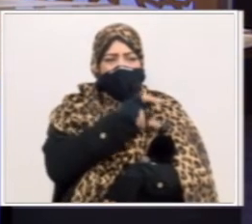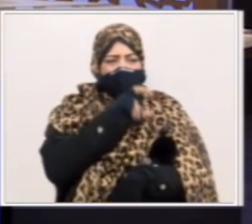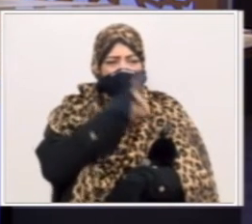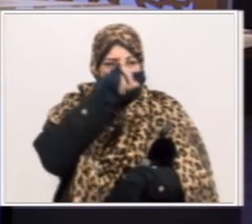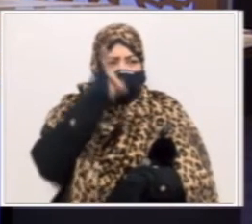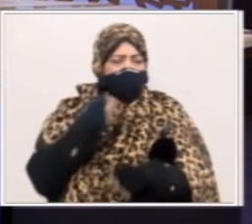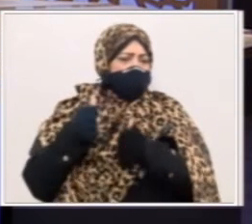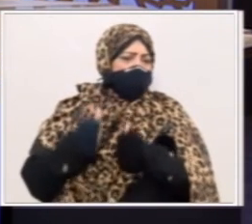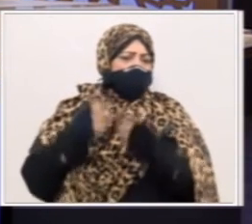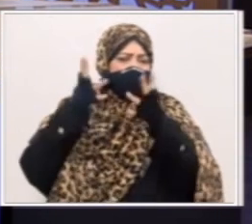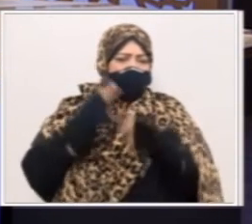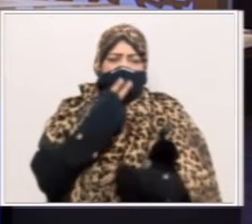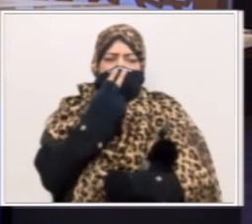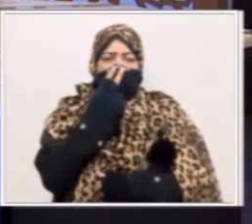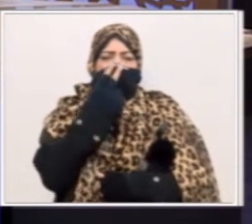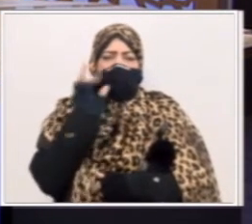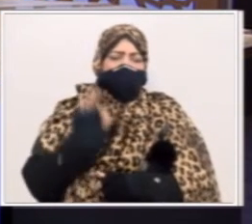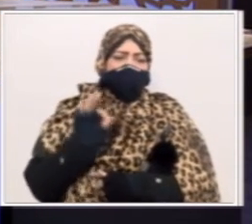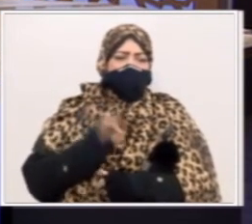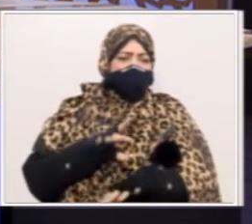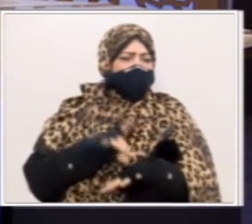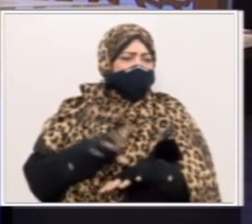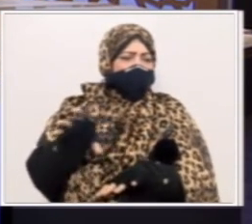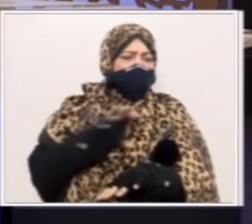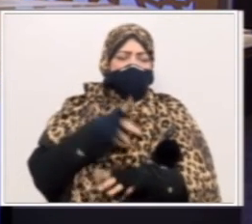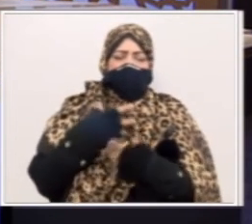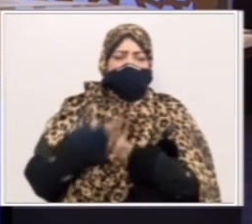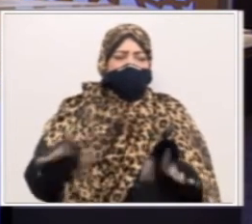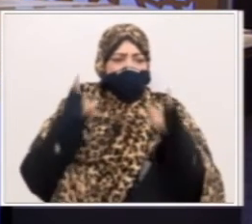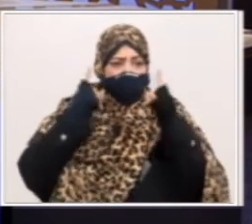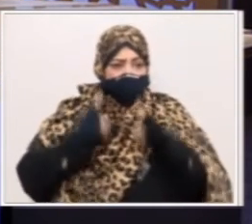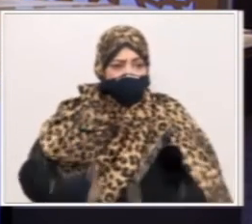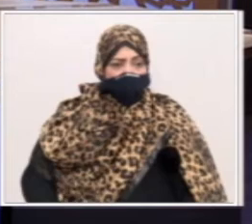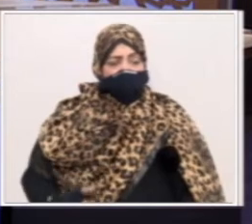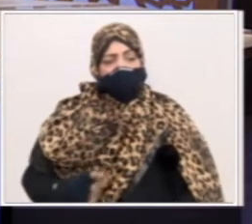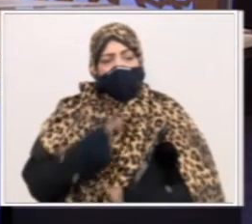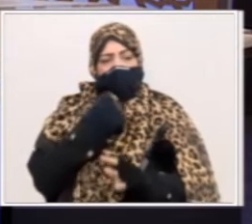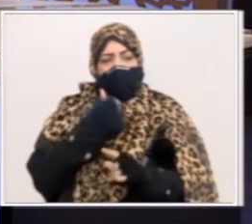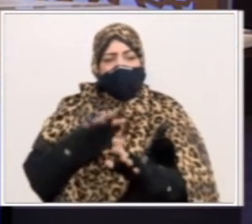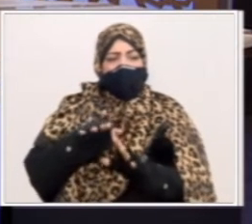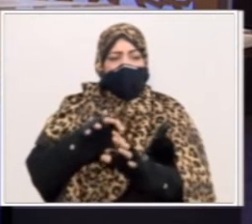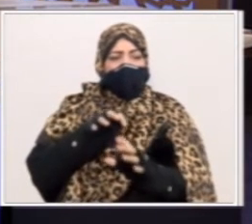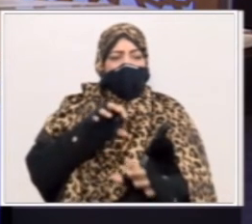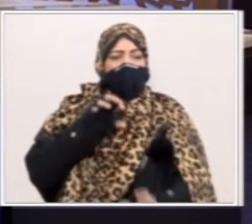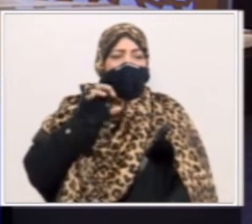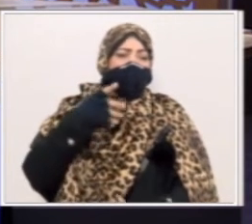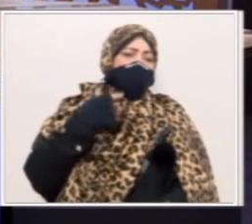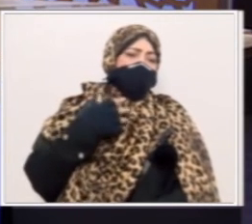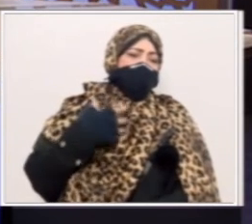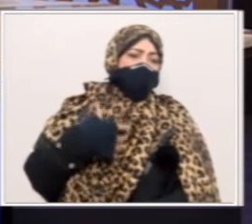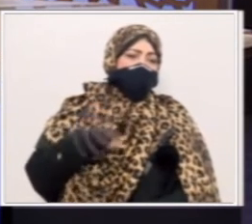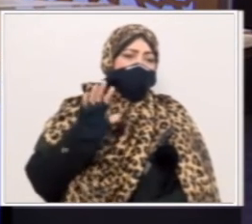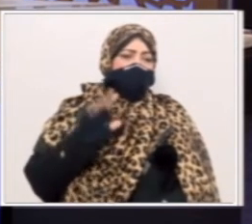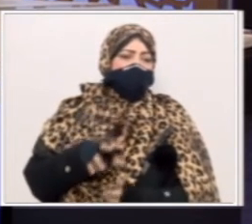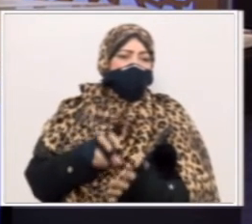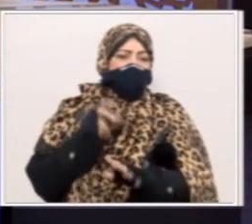والحاجم لا يمص هذا الدم بفمه وإنما هي بالماكينة المخصصة لذلك، فلا شيء فيه، صومه